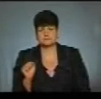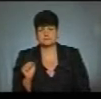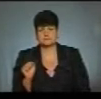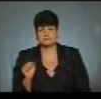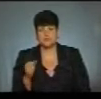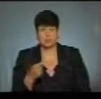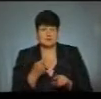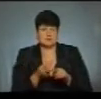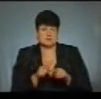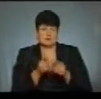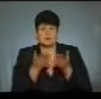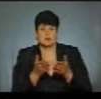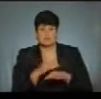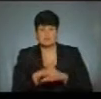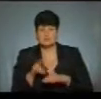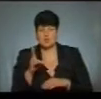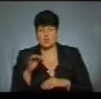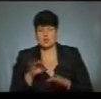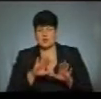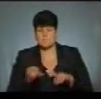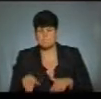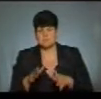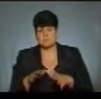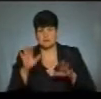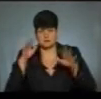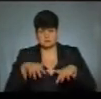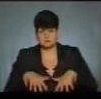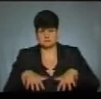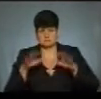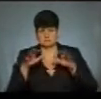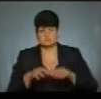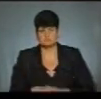Ось так виглядає вулиця Костьольна після паводку.